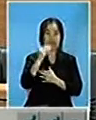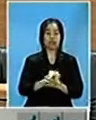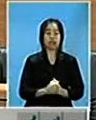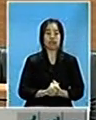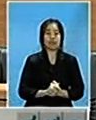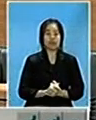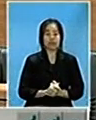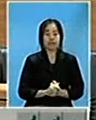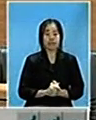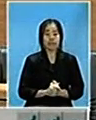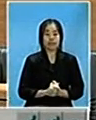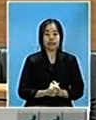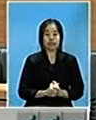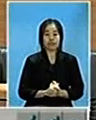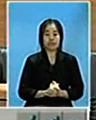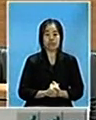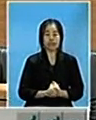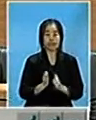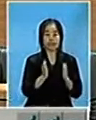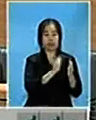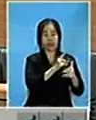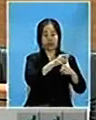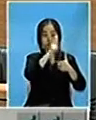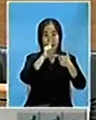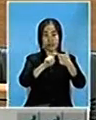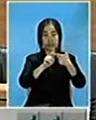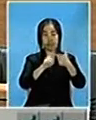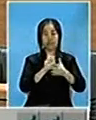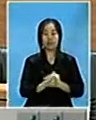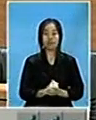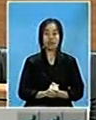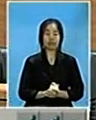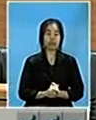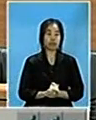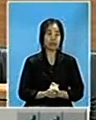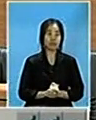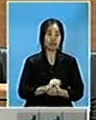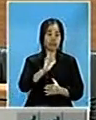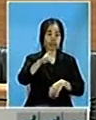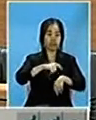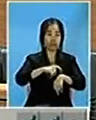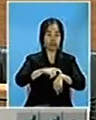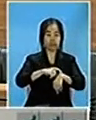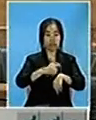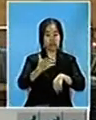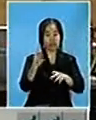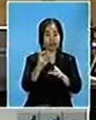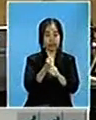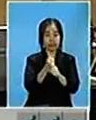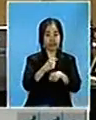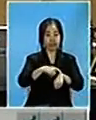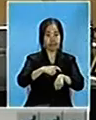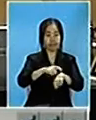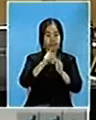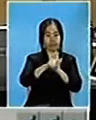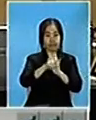ทยของเราในประการที่2ครับท่านประธานครับที่ผมอยากขอเสนอนะ ครับอาจารย์นะขอสรุปหน่อยนะครับของท่าน